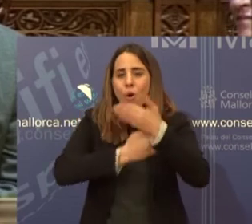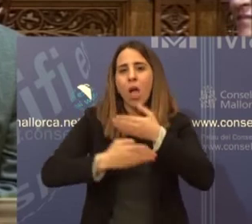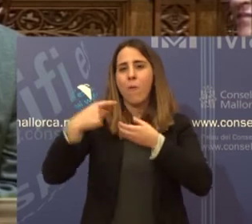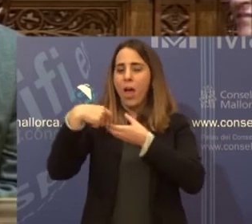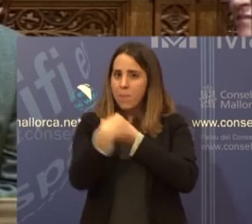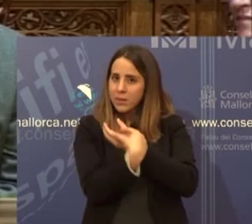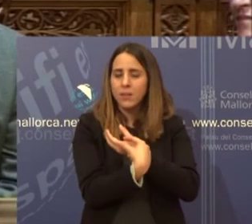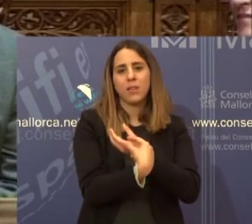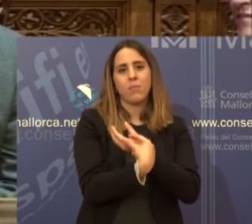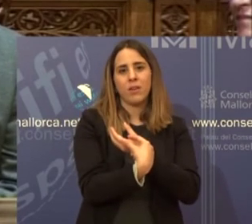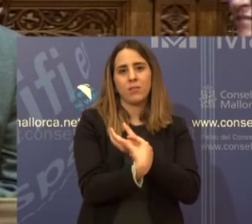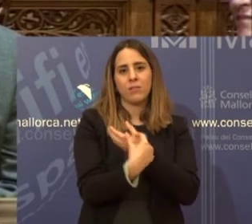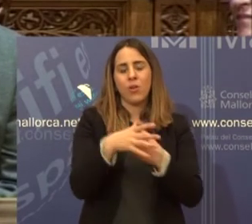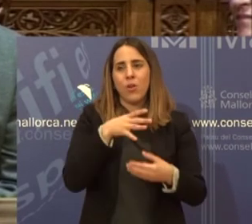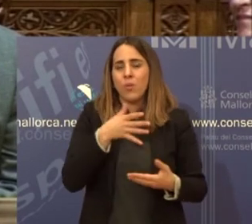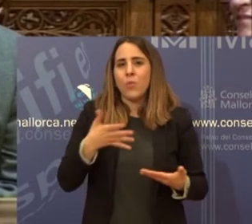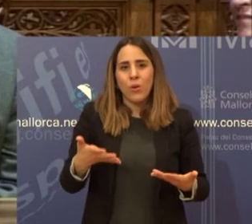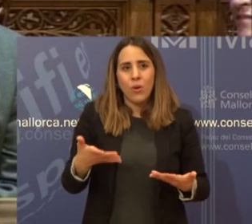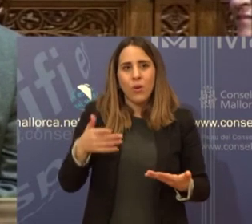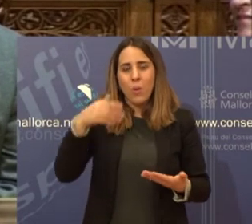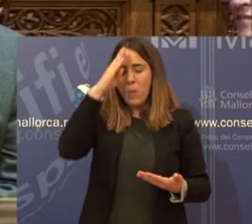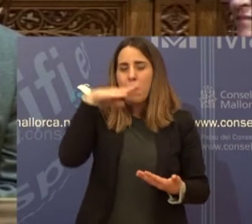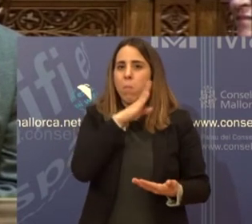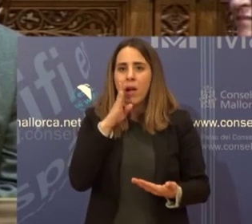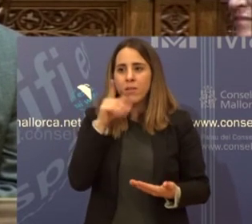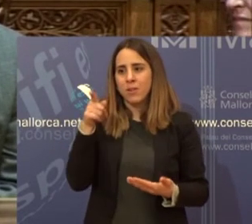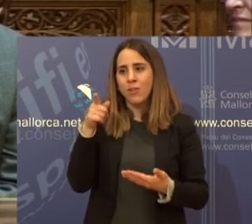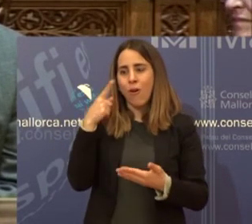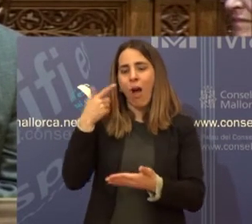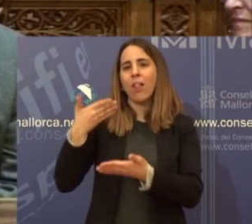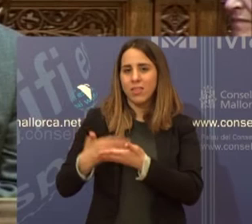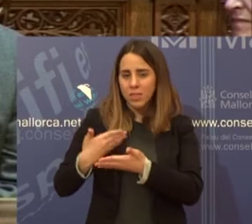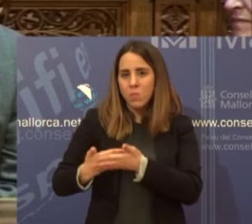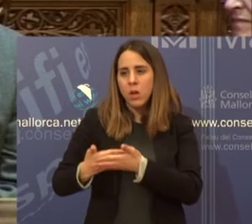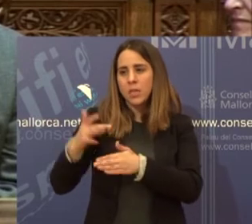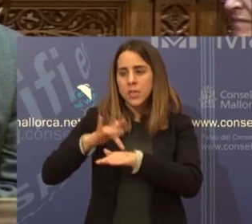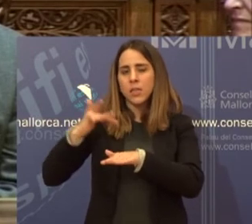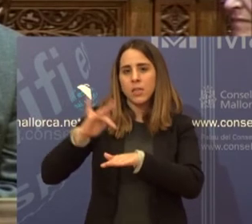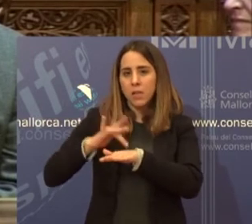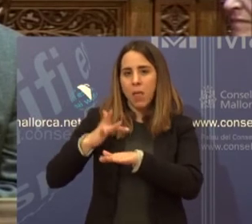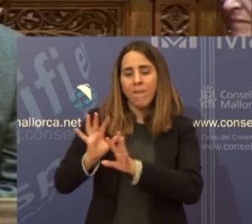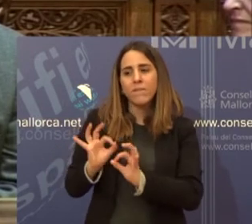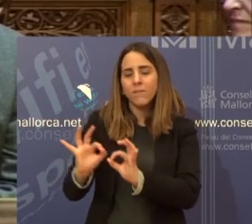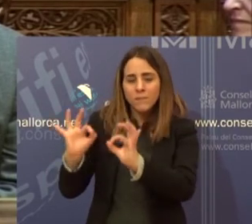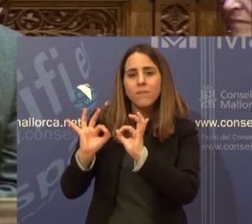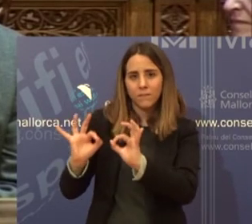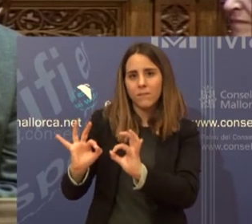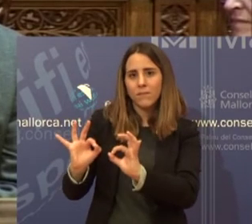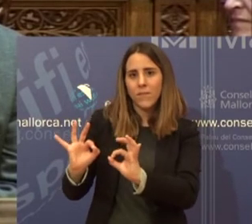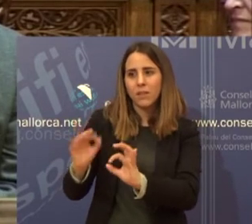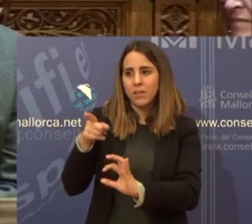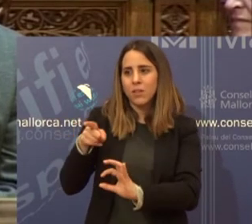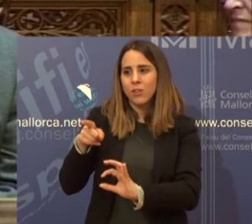totes. Perquè, sense cap dubte, els pares han demostrat tenir una sensibilitat